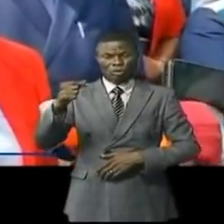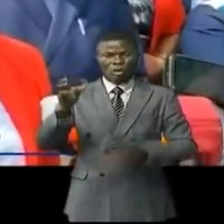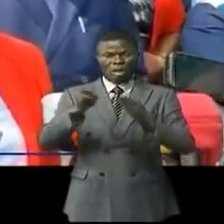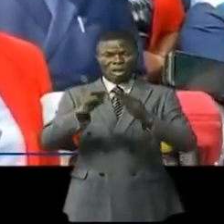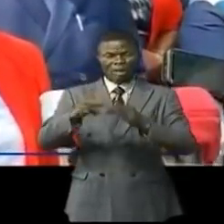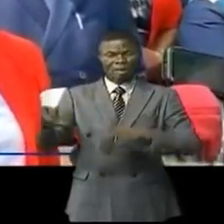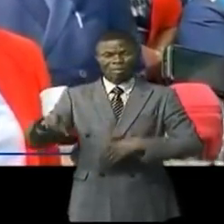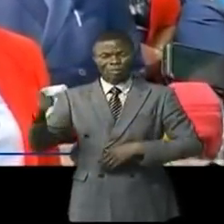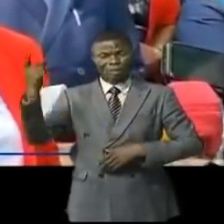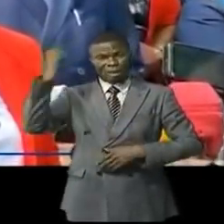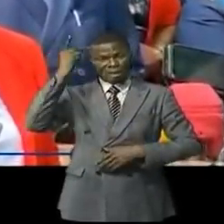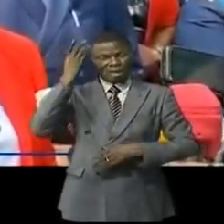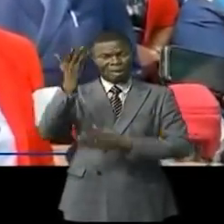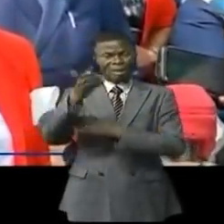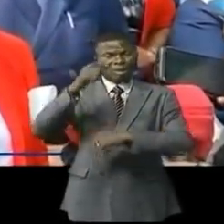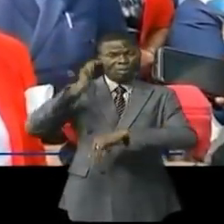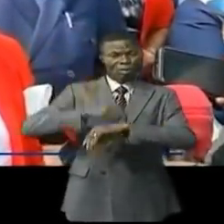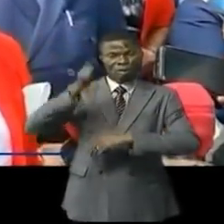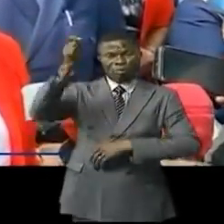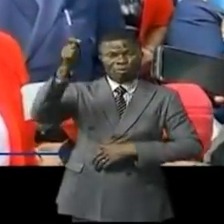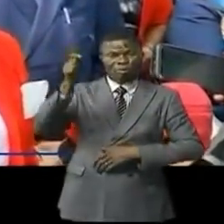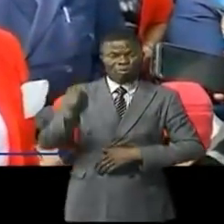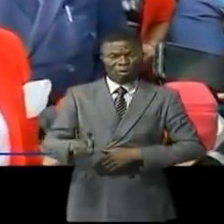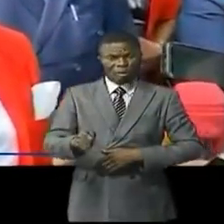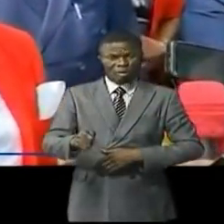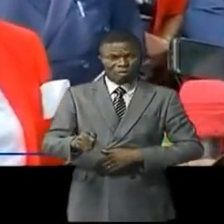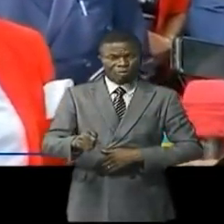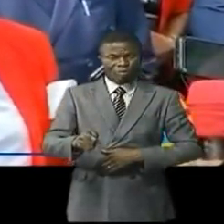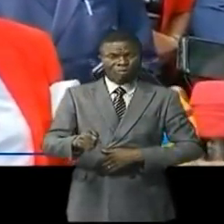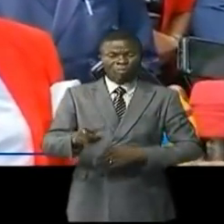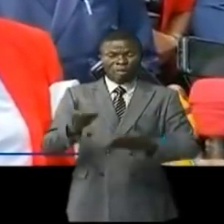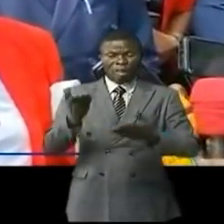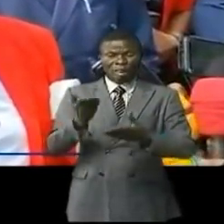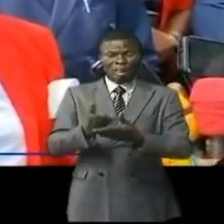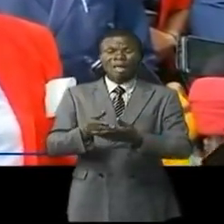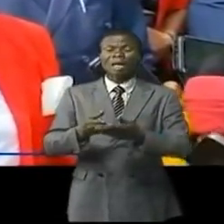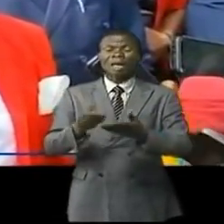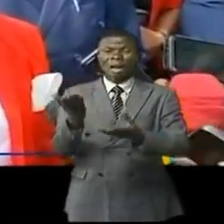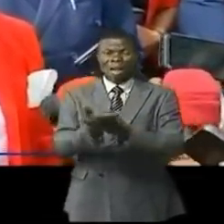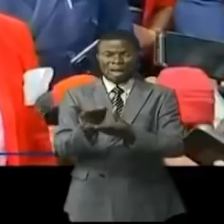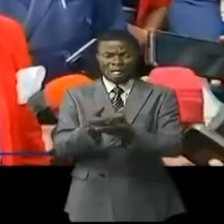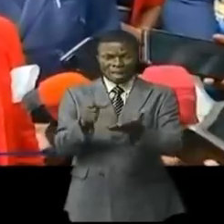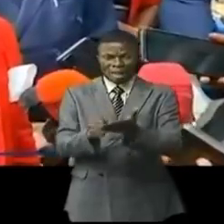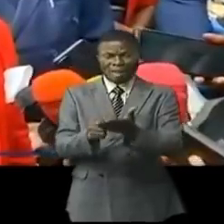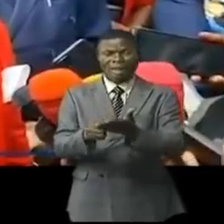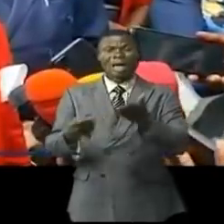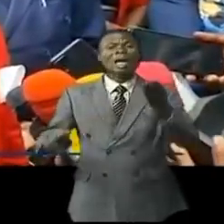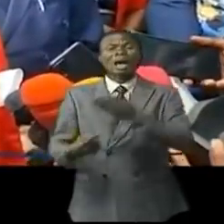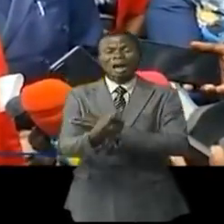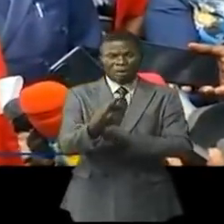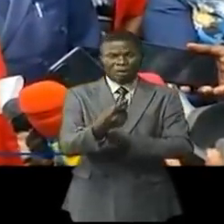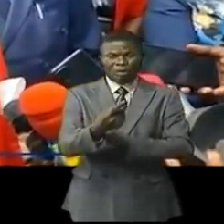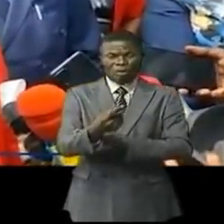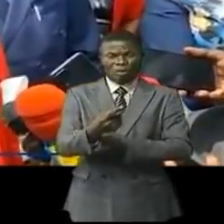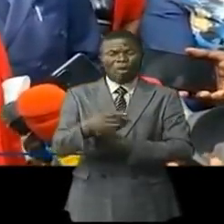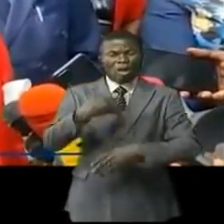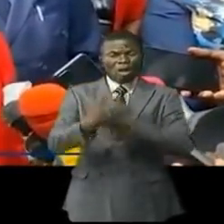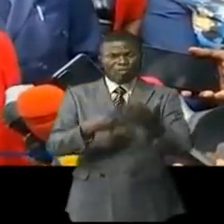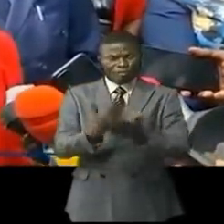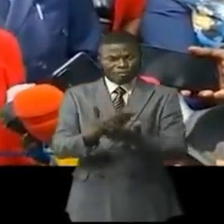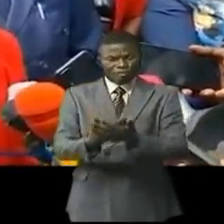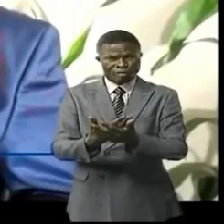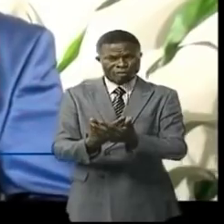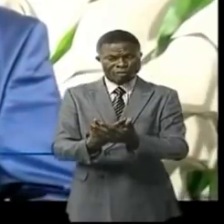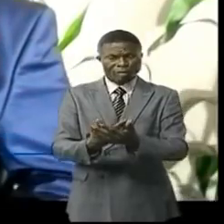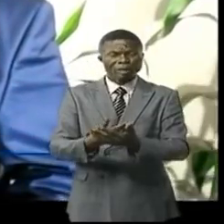à la justice militaire, via la plainte qui lui a été déposée, de faire aboutir prestement